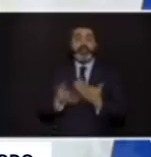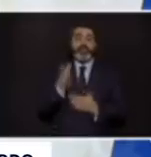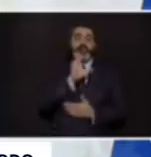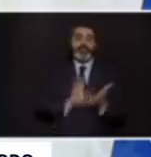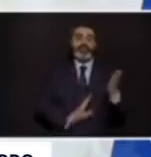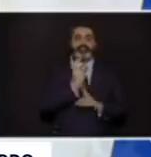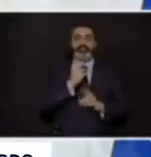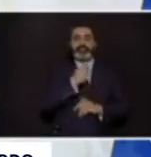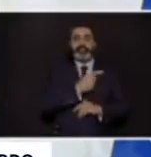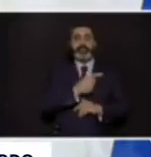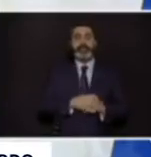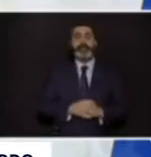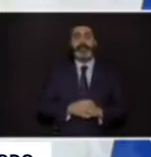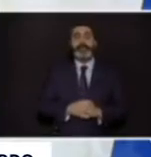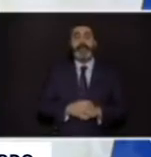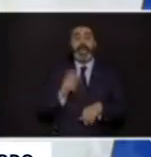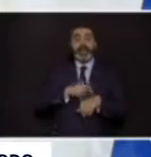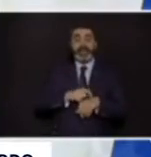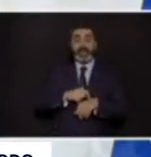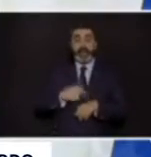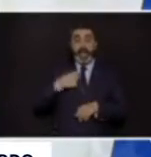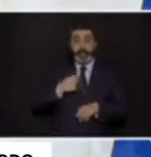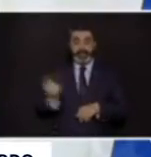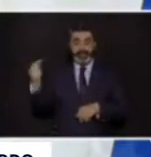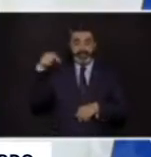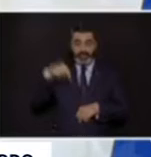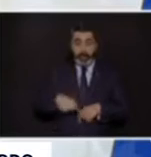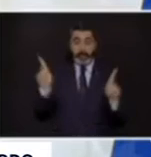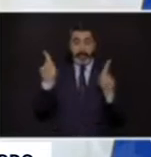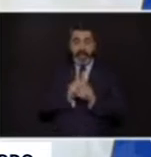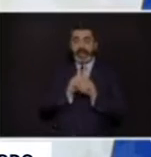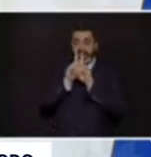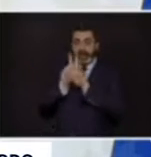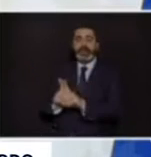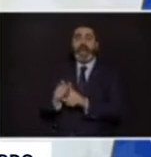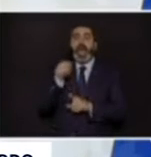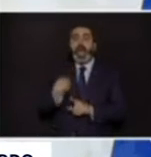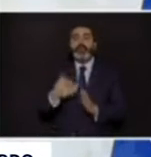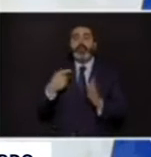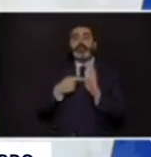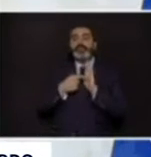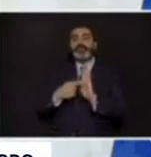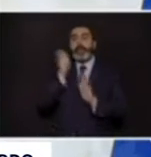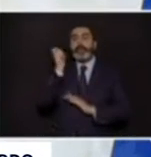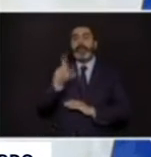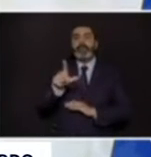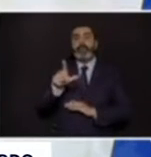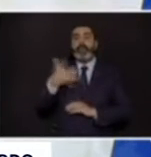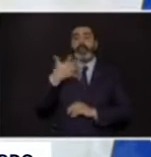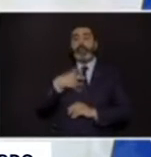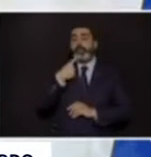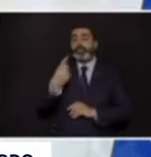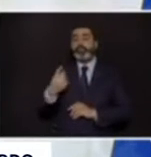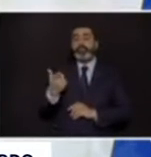η παρουσία μας εδώ μαζί στη χώρα σας σήμερα είναι ένα πολύ δυνατό μήνυμα το οποίο θέλουμε να στείλουμε